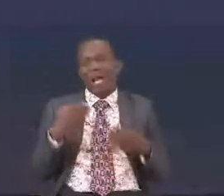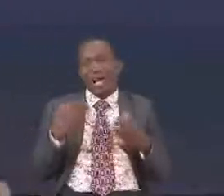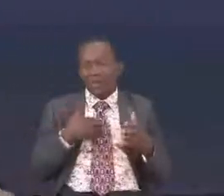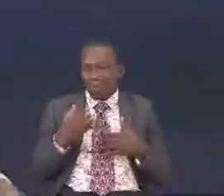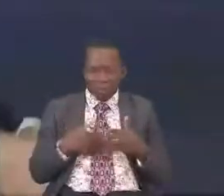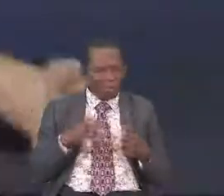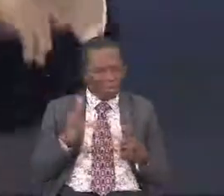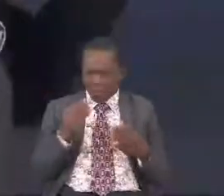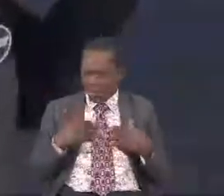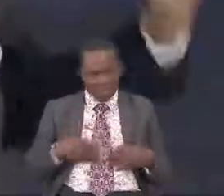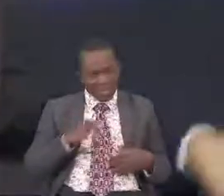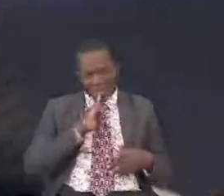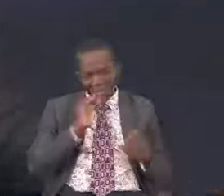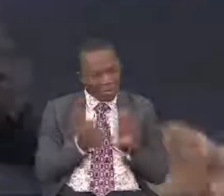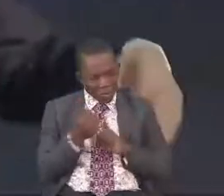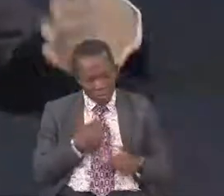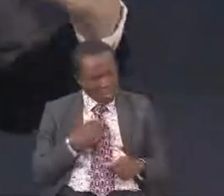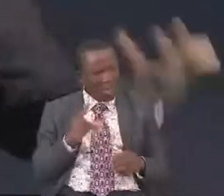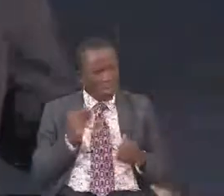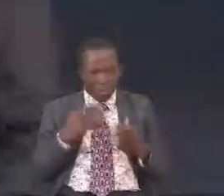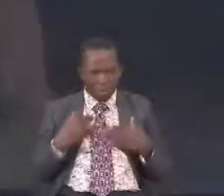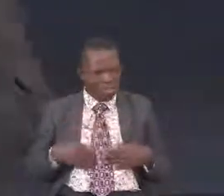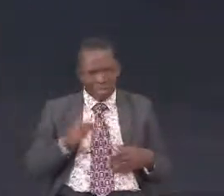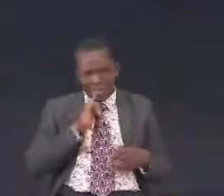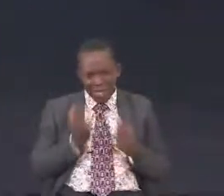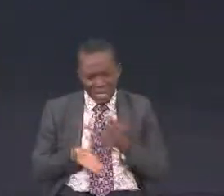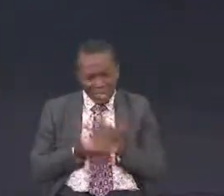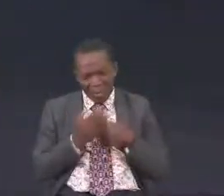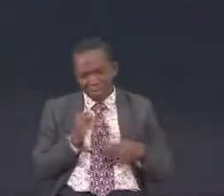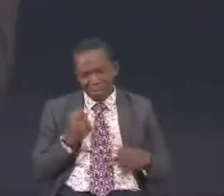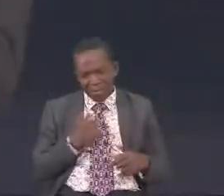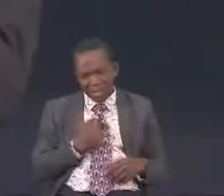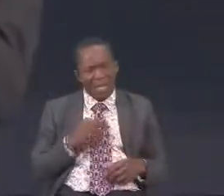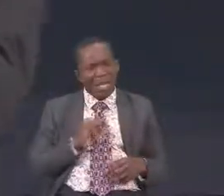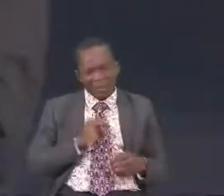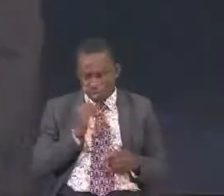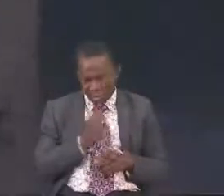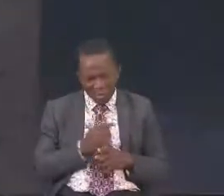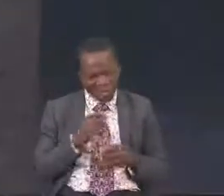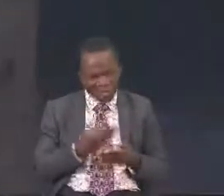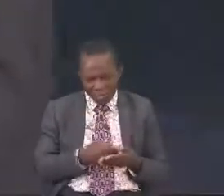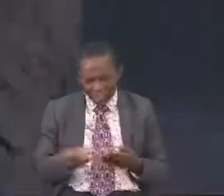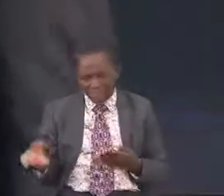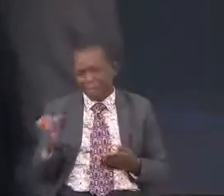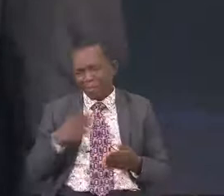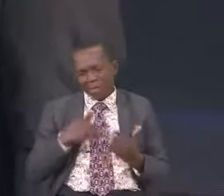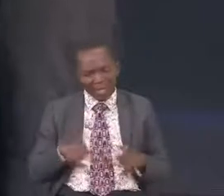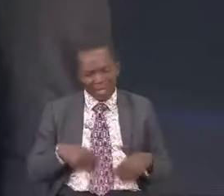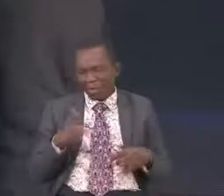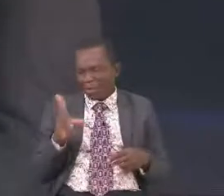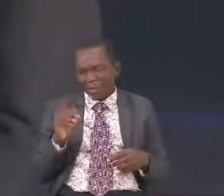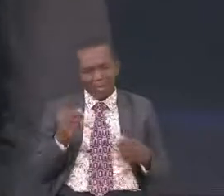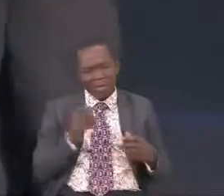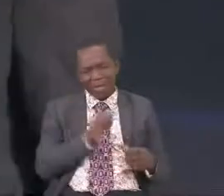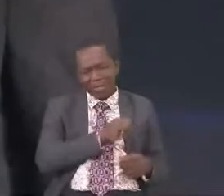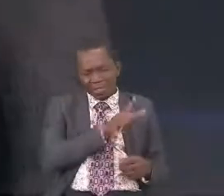pas à l'argent, hein? Il ne m'aide pas, hein? Je suis seulement ici, hein? Vraiment je passe ma vie, il n'y a pas d'appréciation, ça ce n'est pas